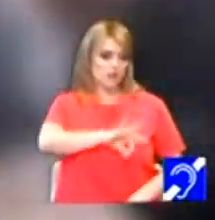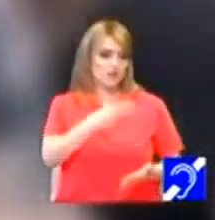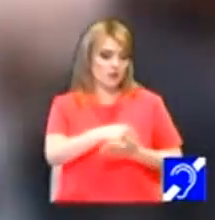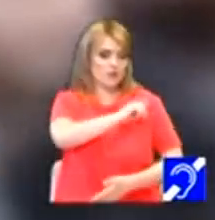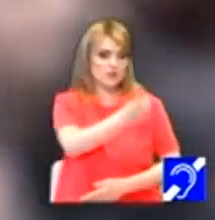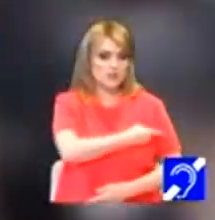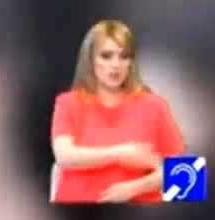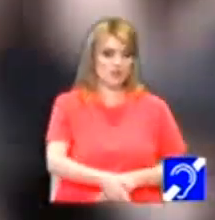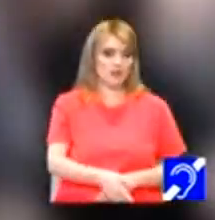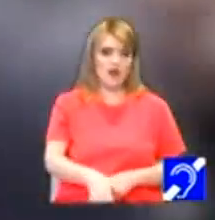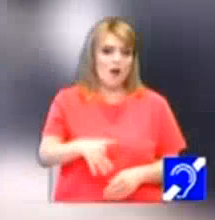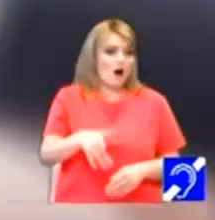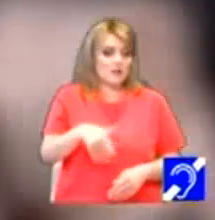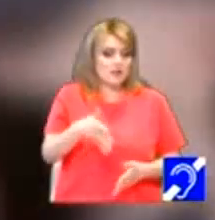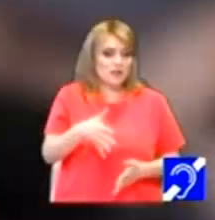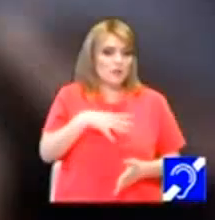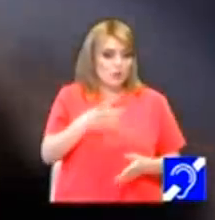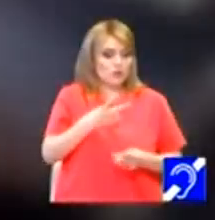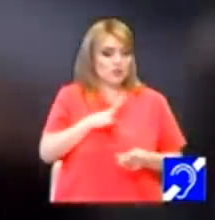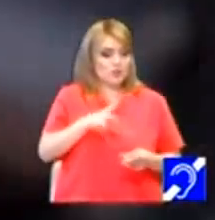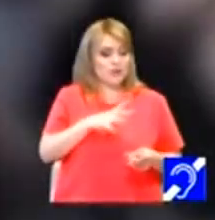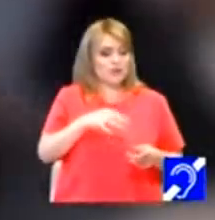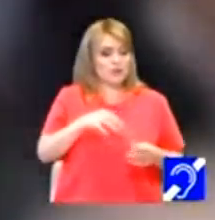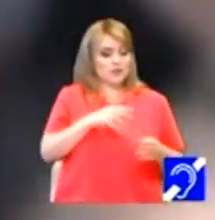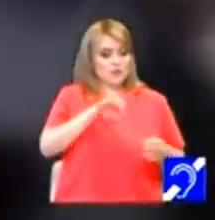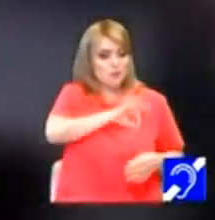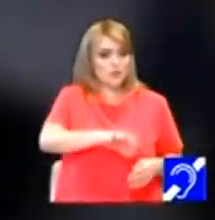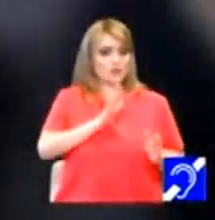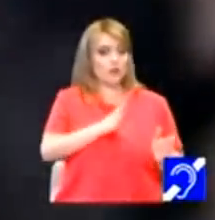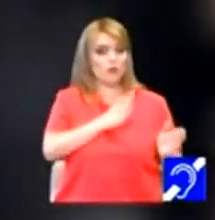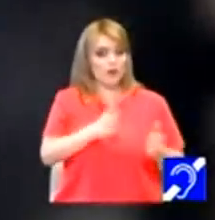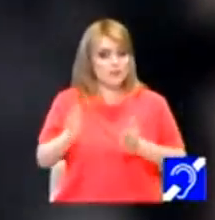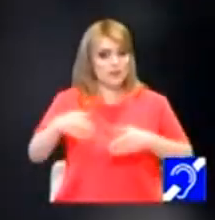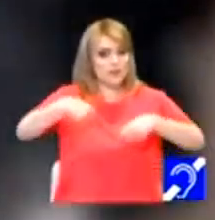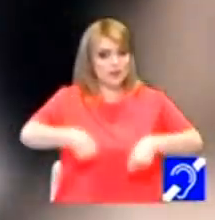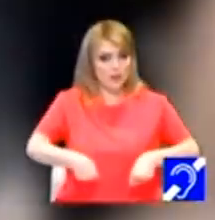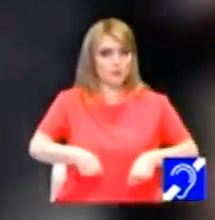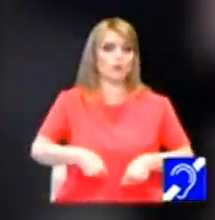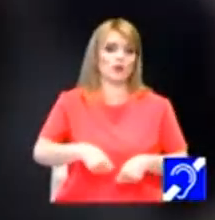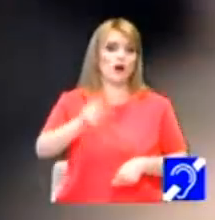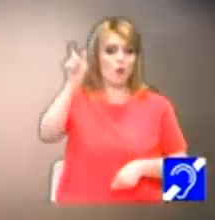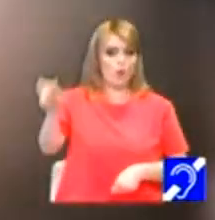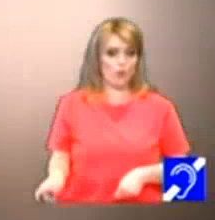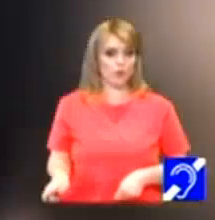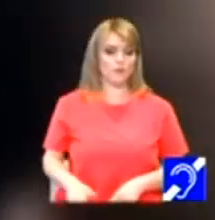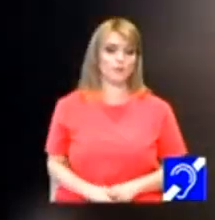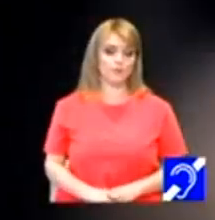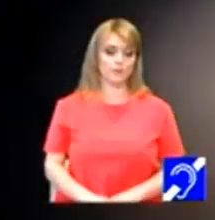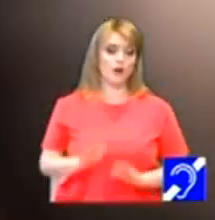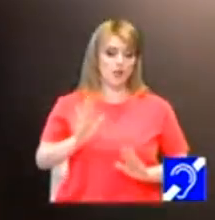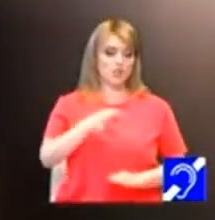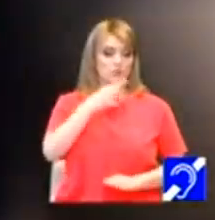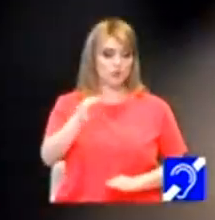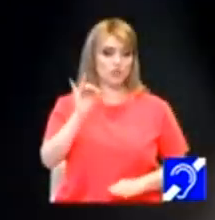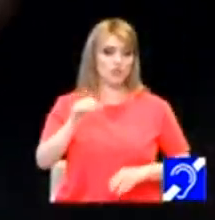avea loc în condiții de legalitate, proporționalitate și necesitate, cu respectarea drepturilor fundamentale ale omului, precizează